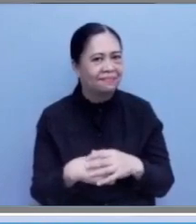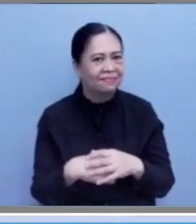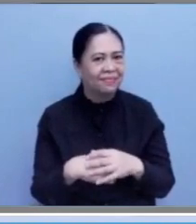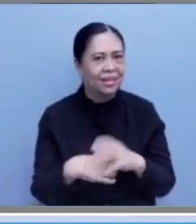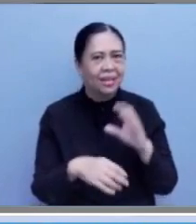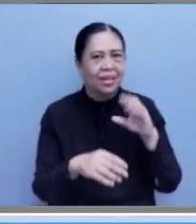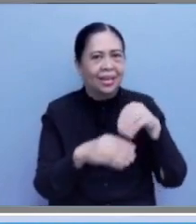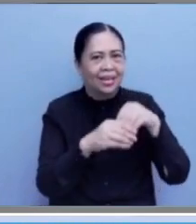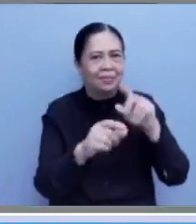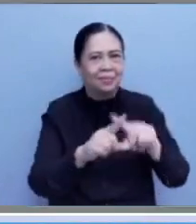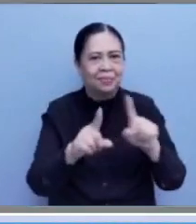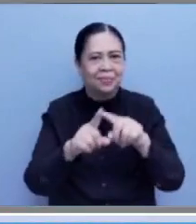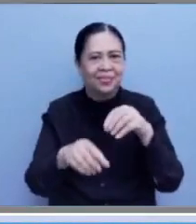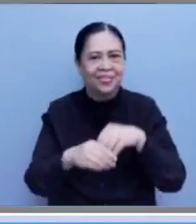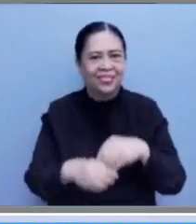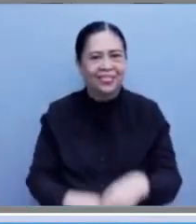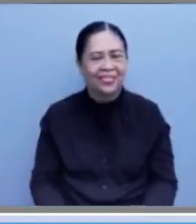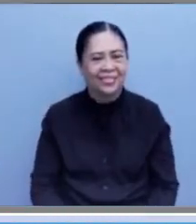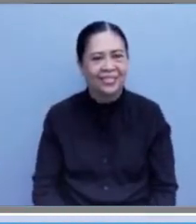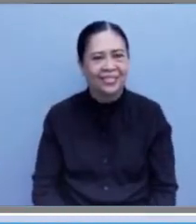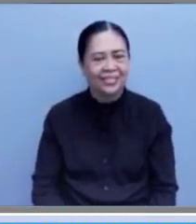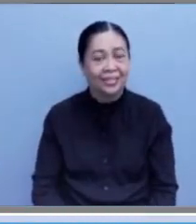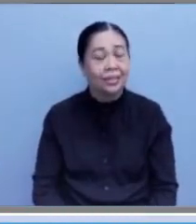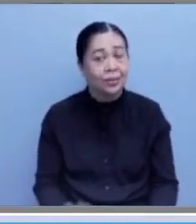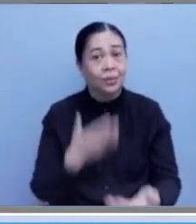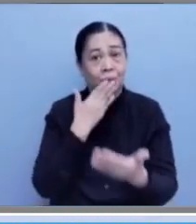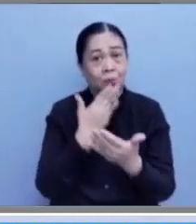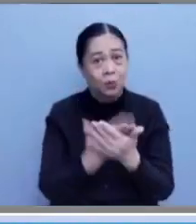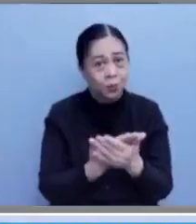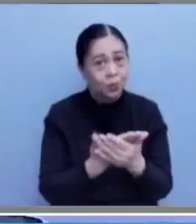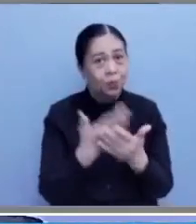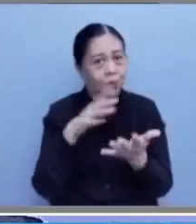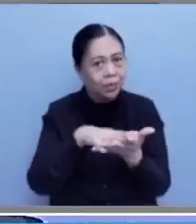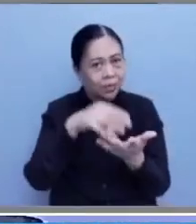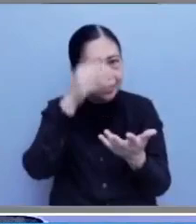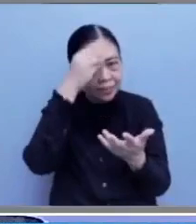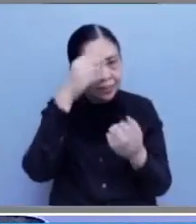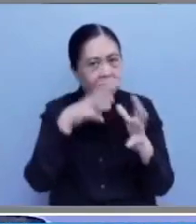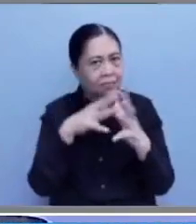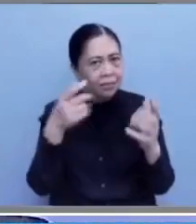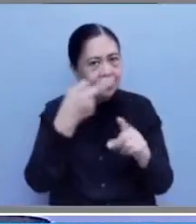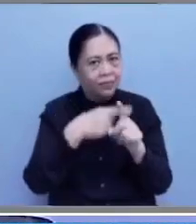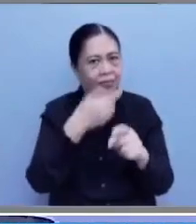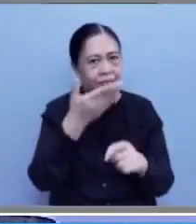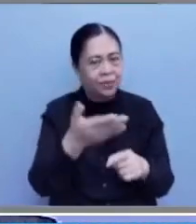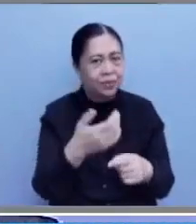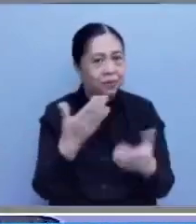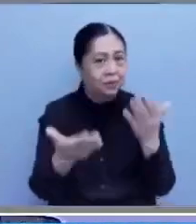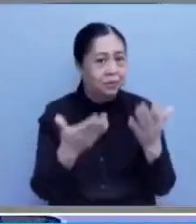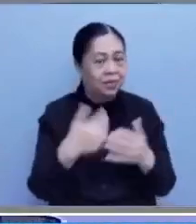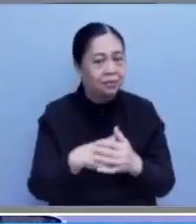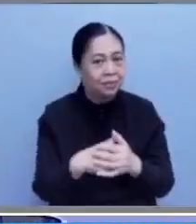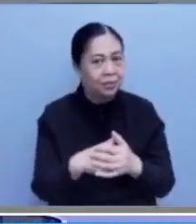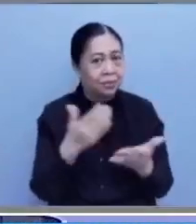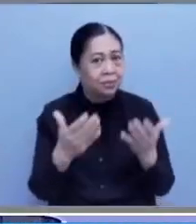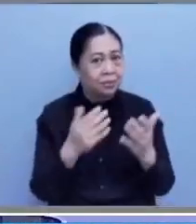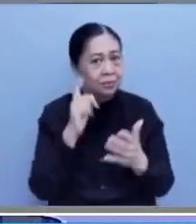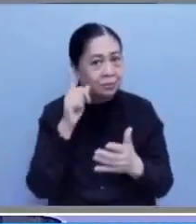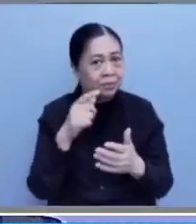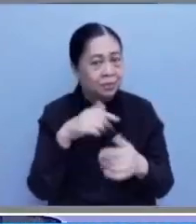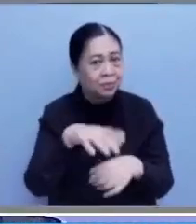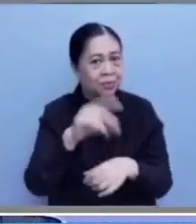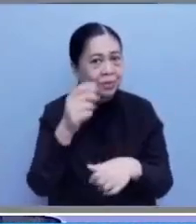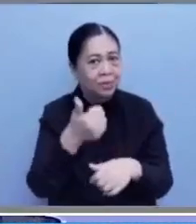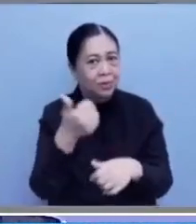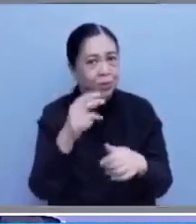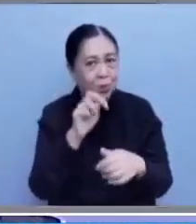plan. Which is good kasi we'll learn so much from you, di ba? In different areas. Malay mo, may ma-discover pa siyang bagong